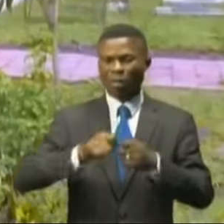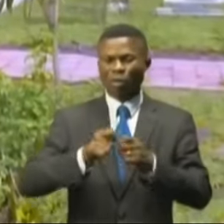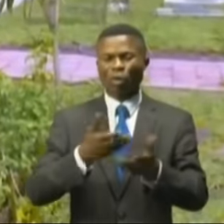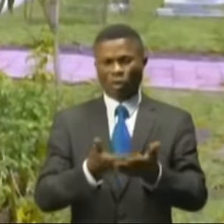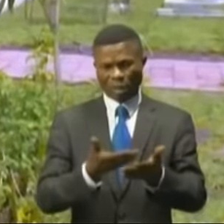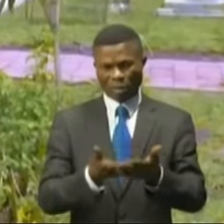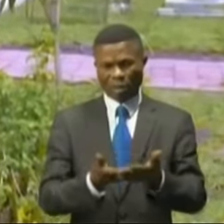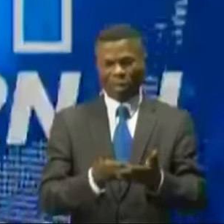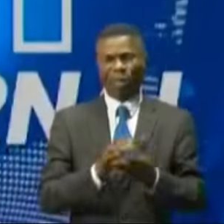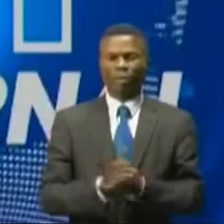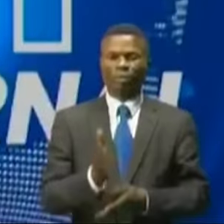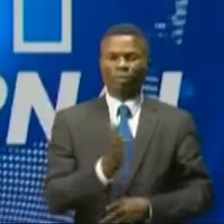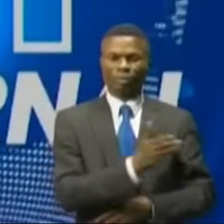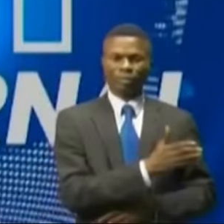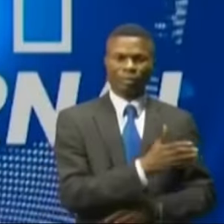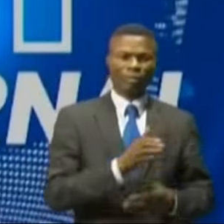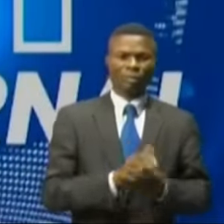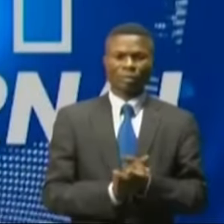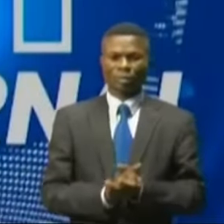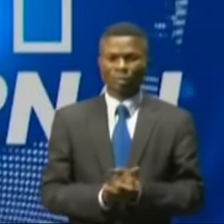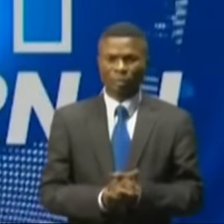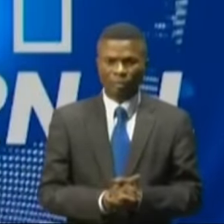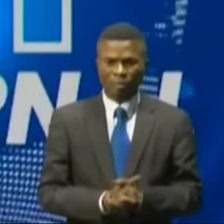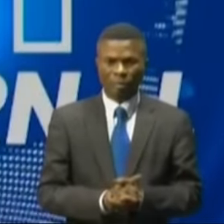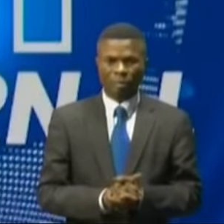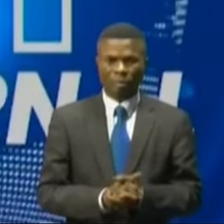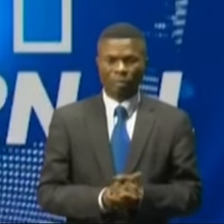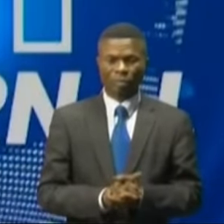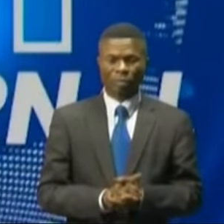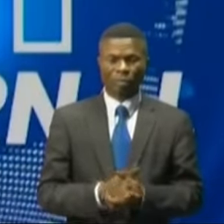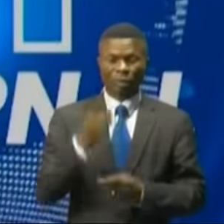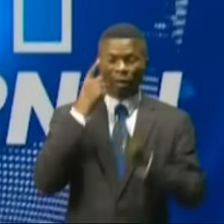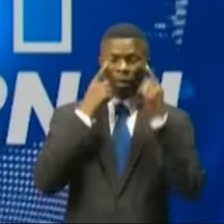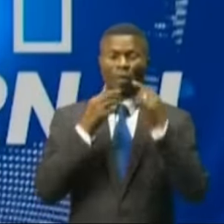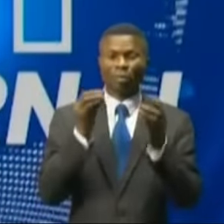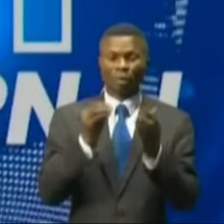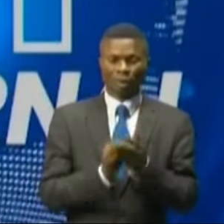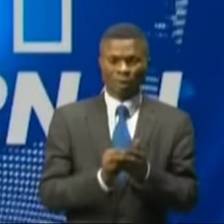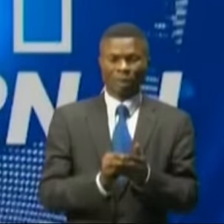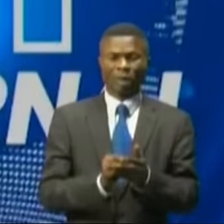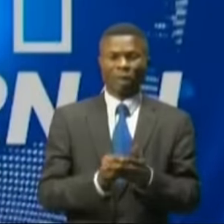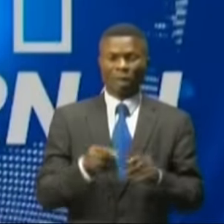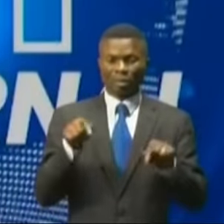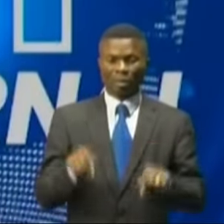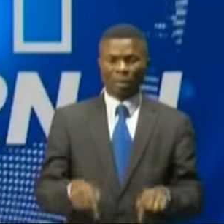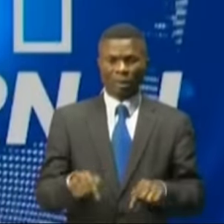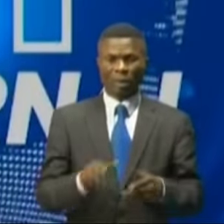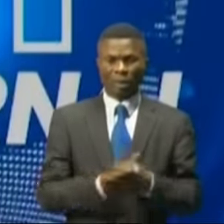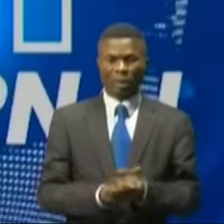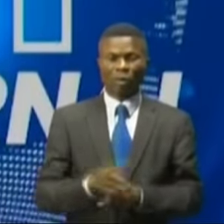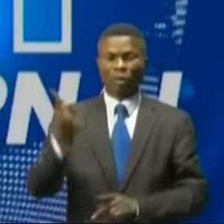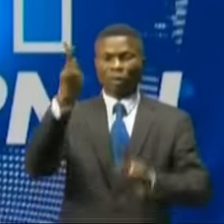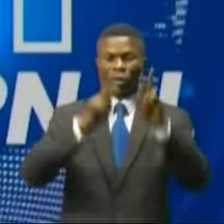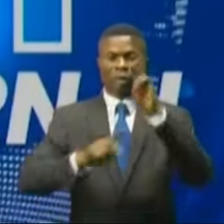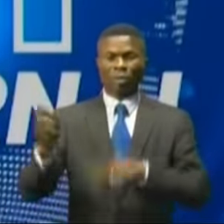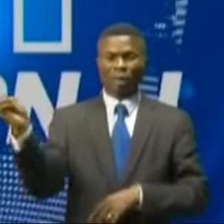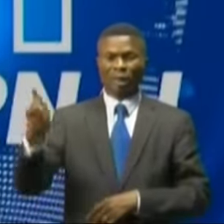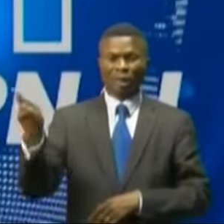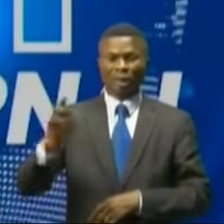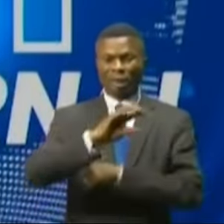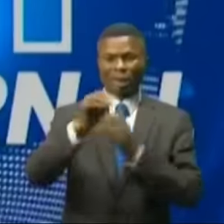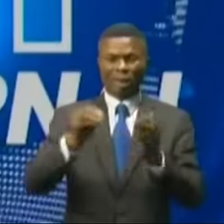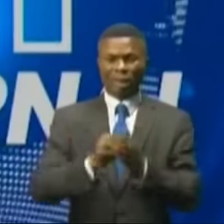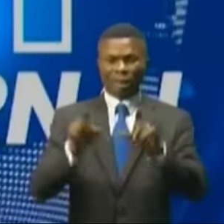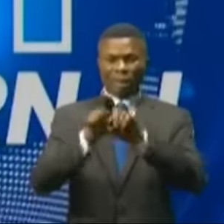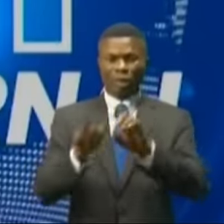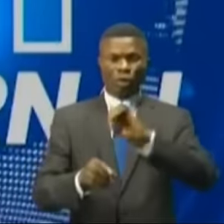des Eaux SA. Et un cri de détresse, un autre, cette fois-ci, des populations du Kasaï central et